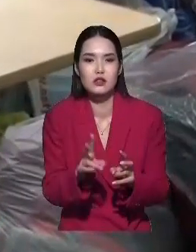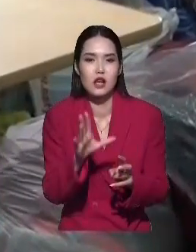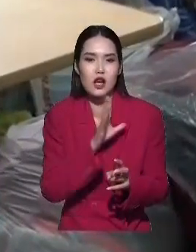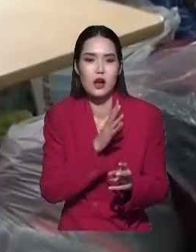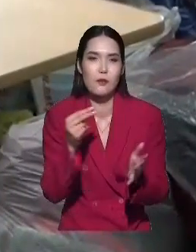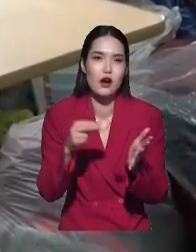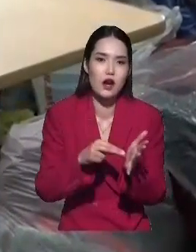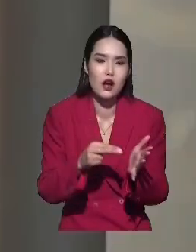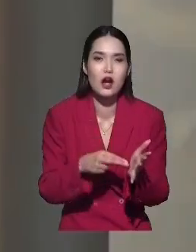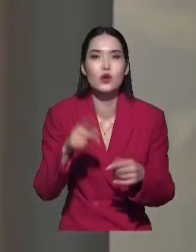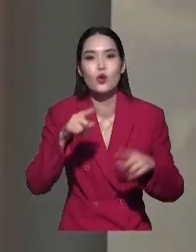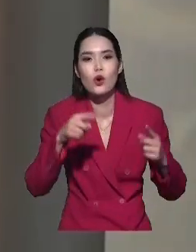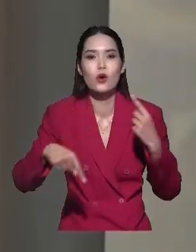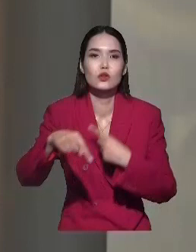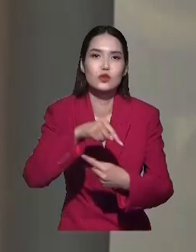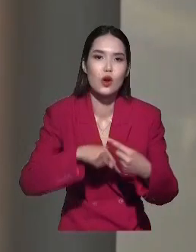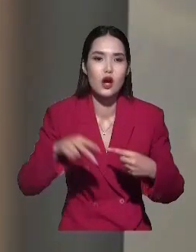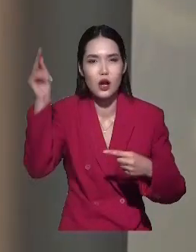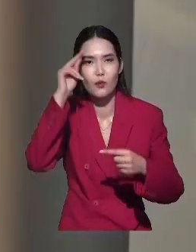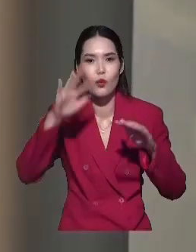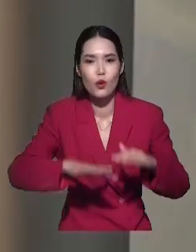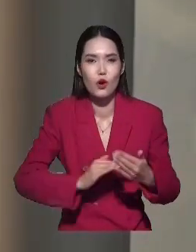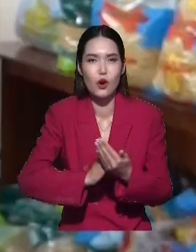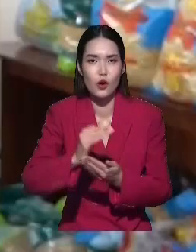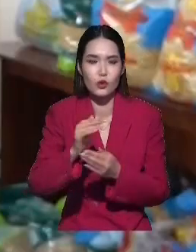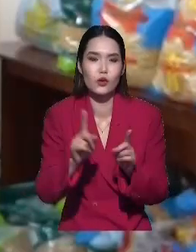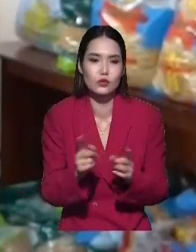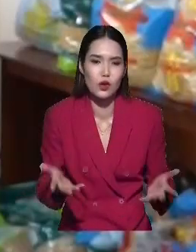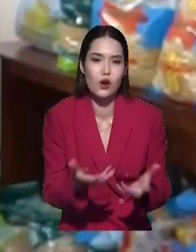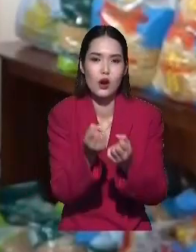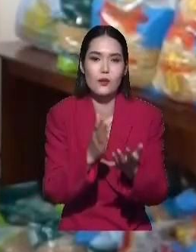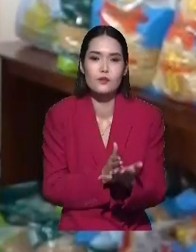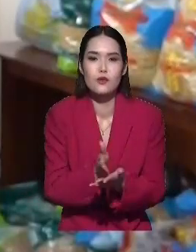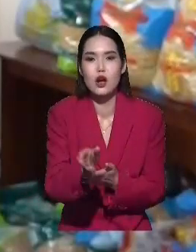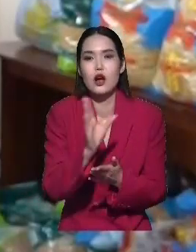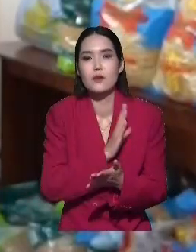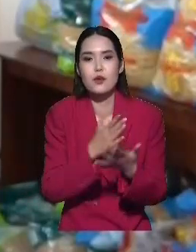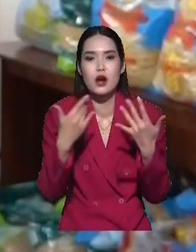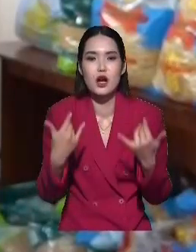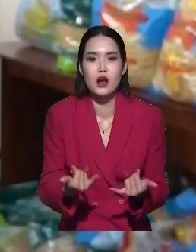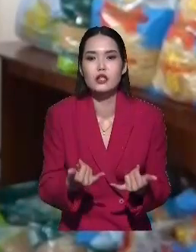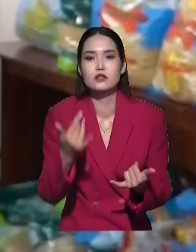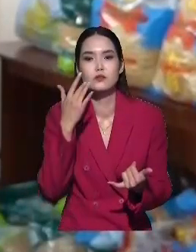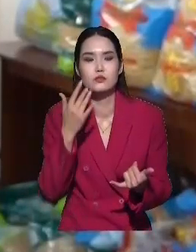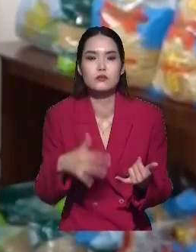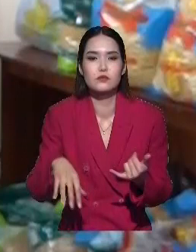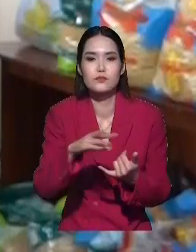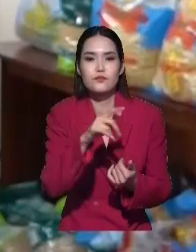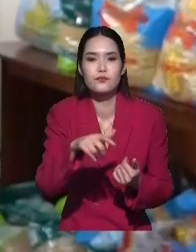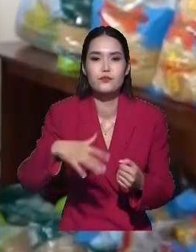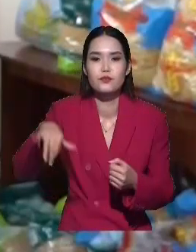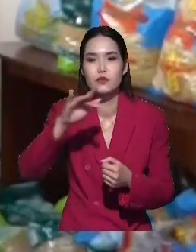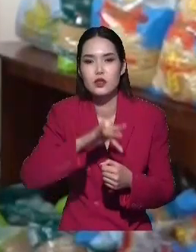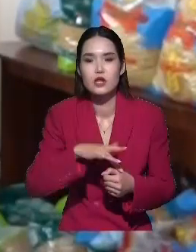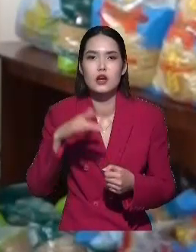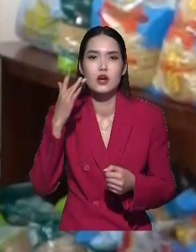көптеген кәсіпорындар мен жоғары оқу орындары да қолдай кетті. Университет қабырғасында бастау алған бұл акциямыз қазір қалалық акцияға айналып кетті